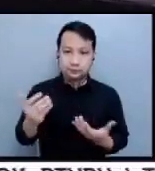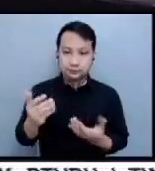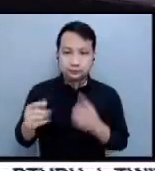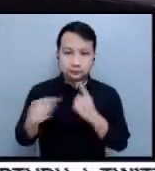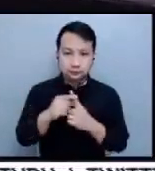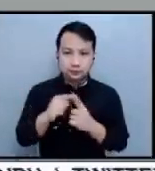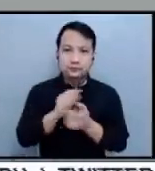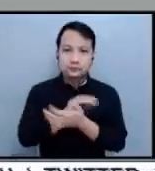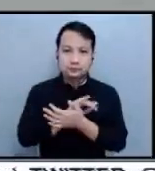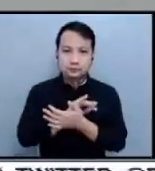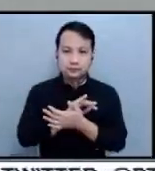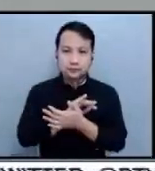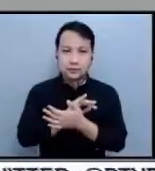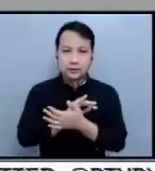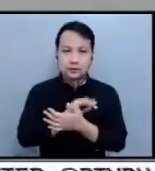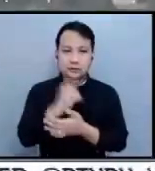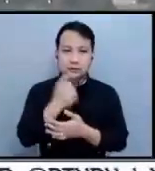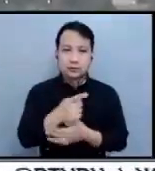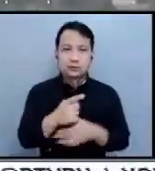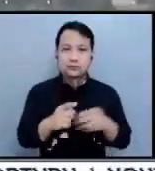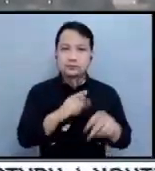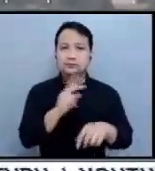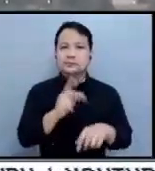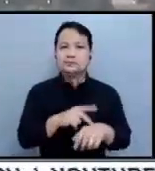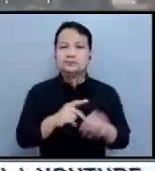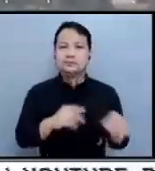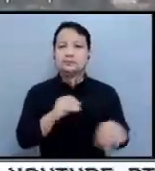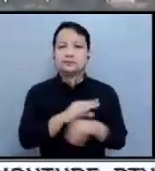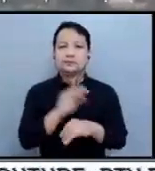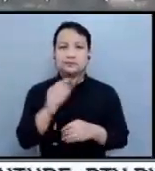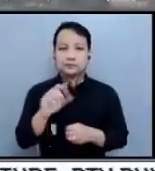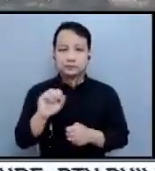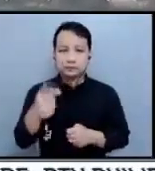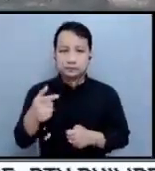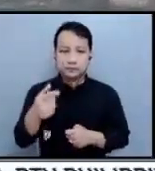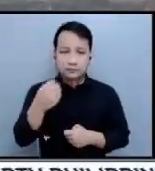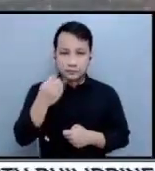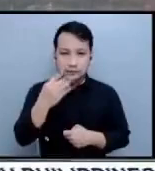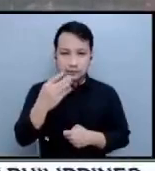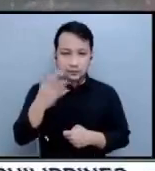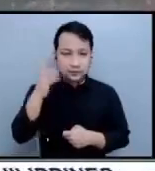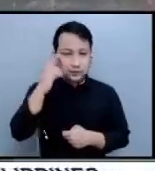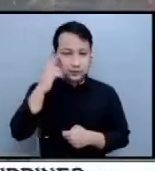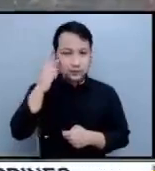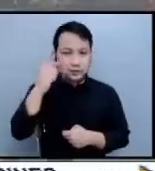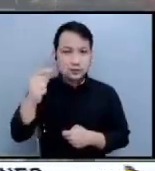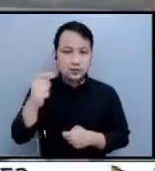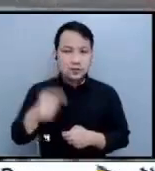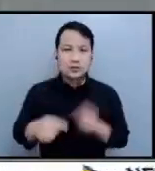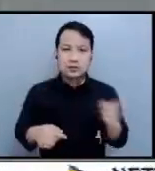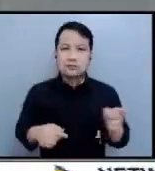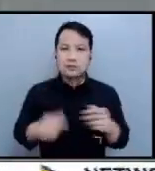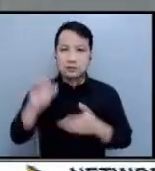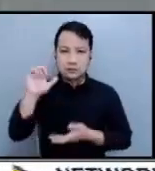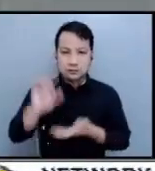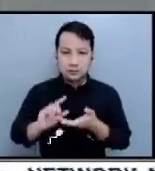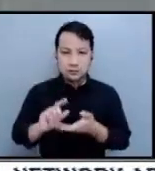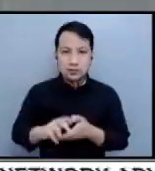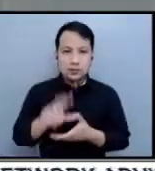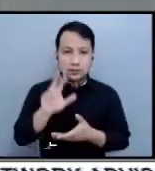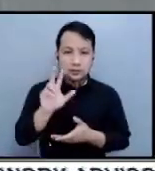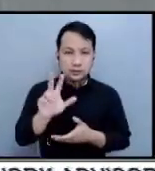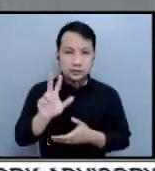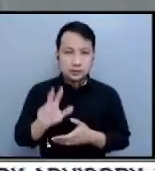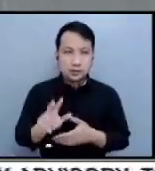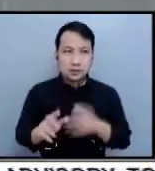COVID-19. Ang kay Philippine Consul General to Hong Kong, Rally Tejada, inibababa sa 3 katulad